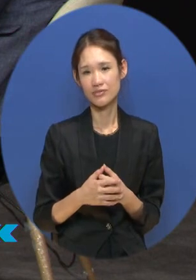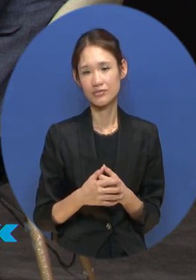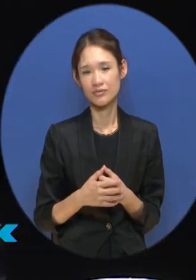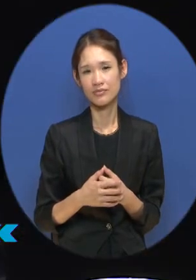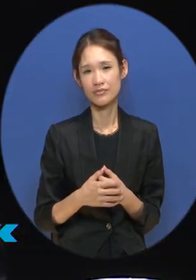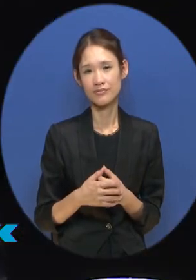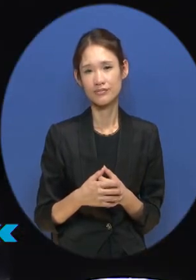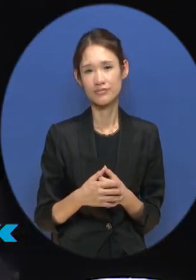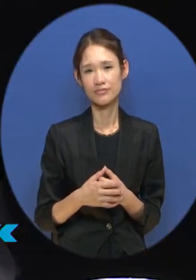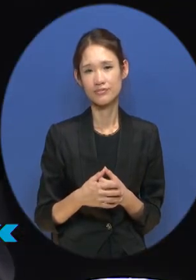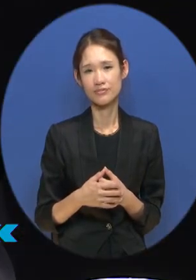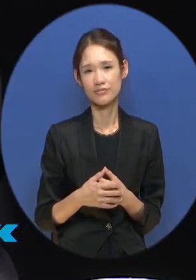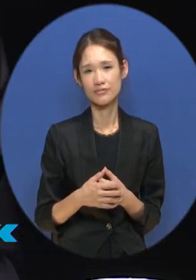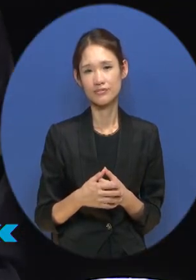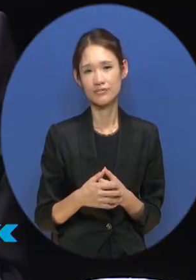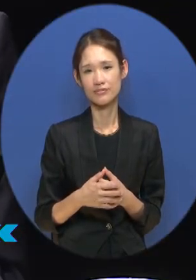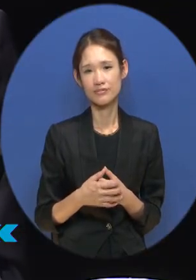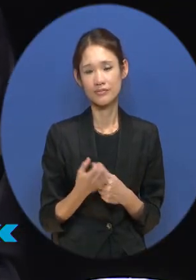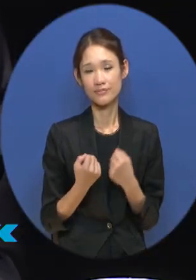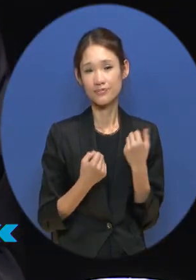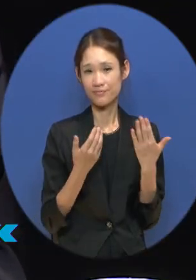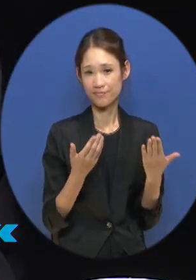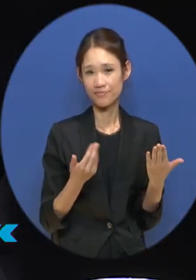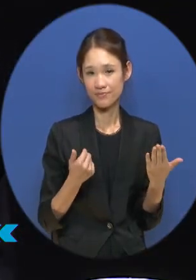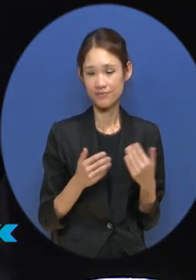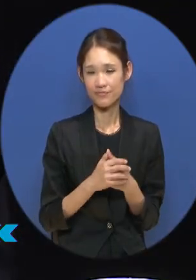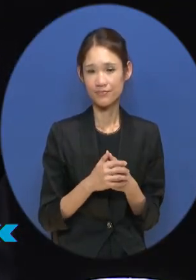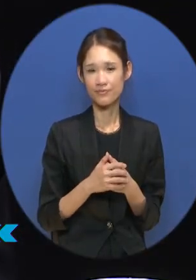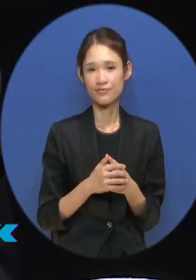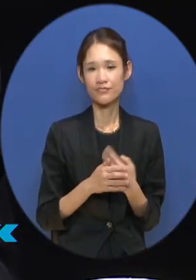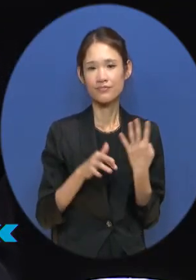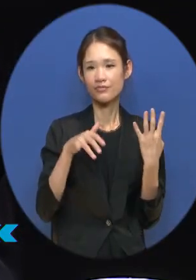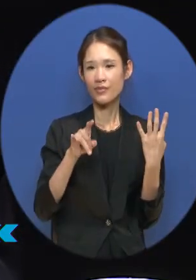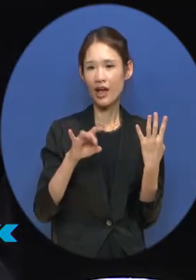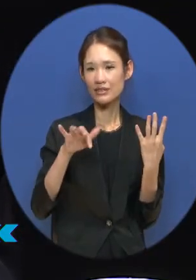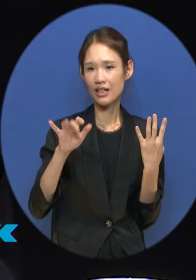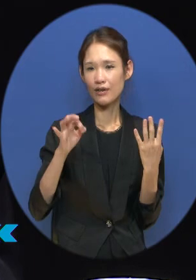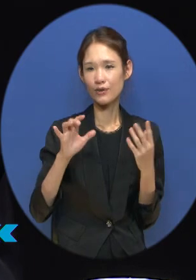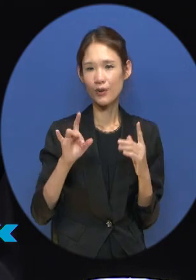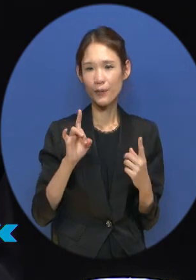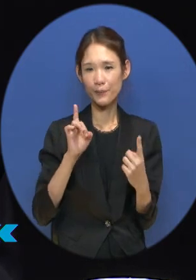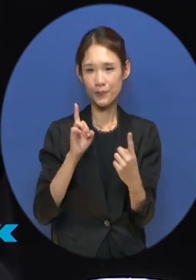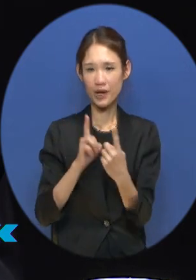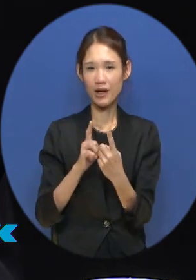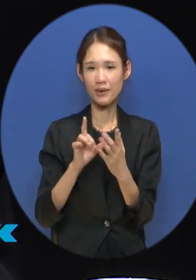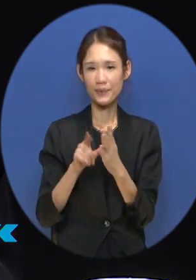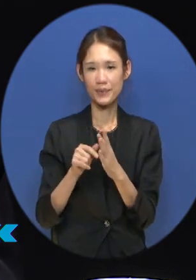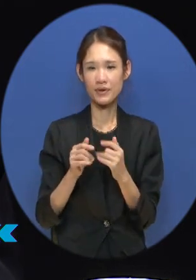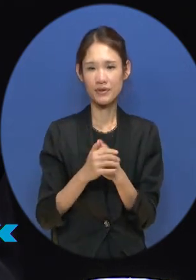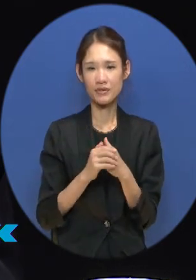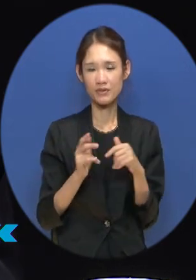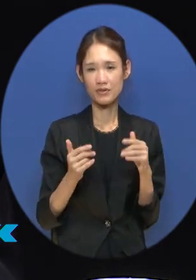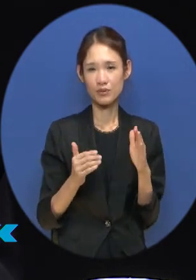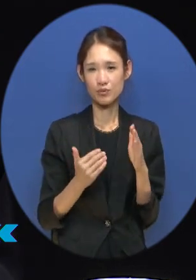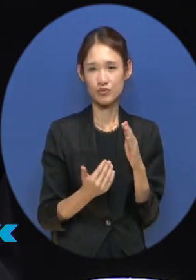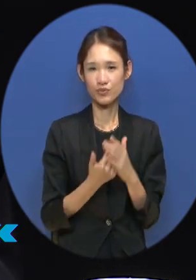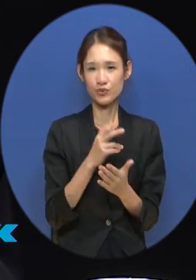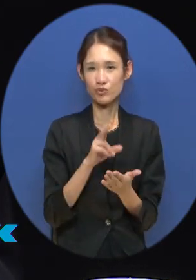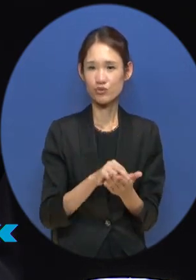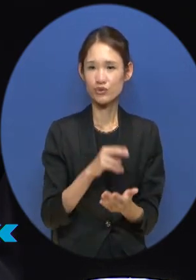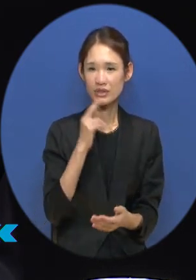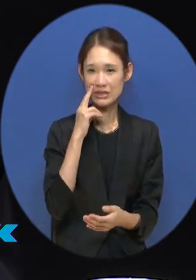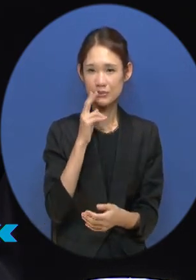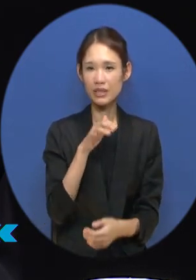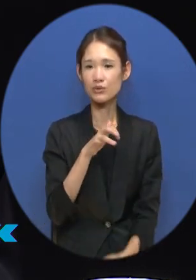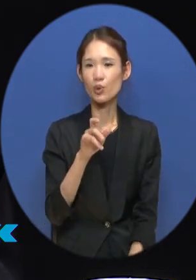이제 그 말씀하기 전에요. 제가 좀 이제 4차 산업혁명 시대를 맞이해서 지금 이제 가장 문제가 된 게